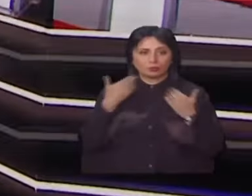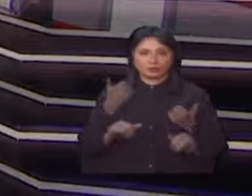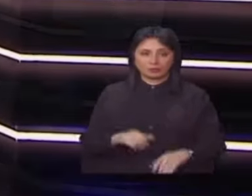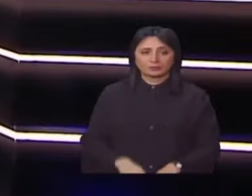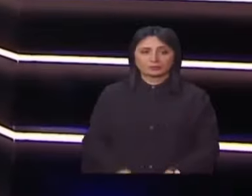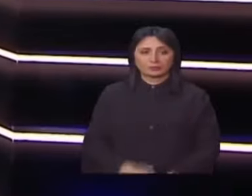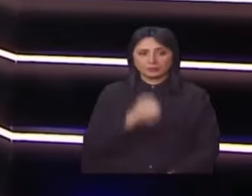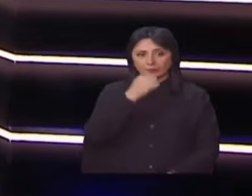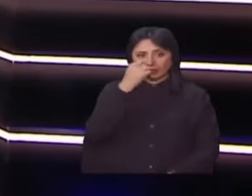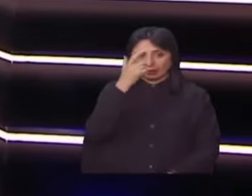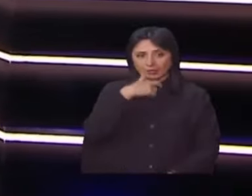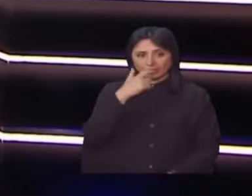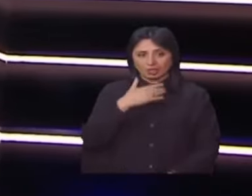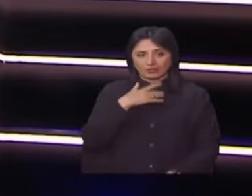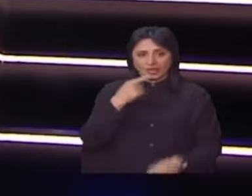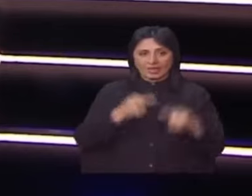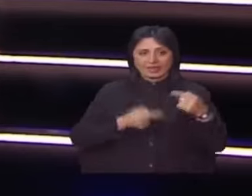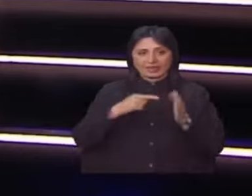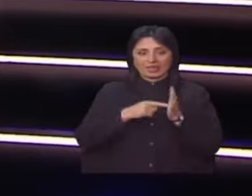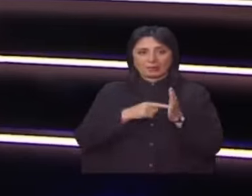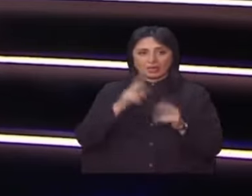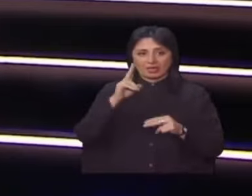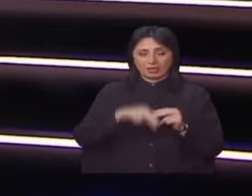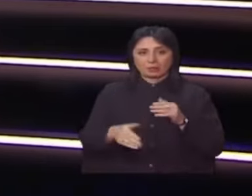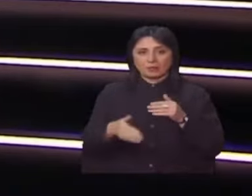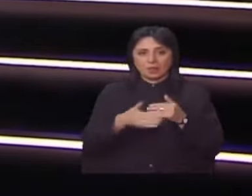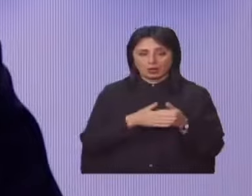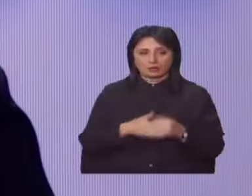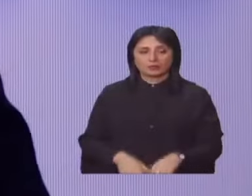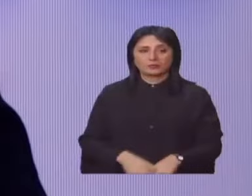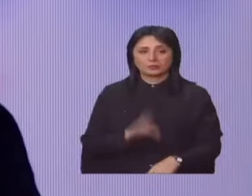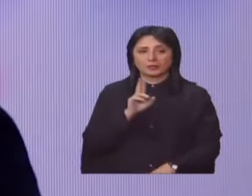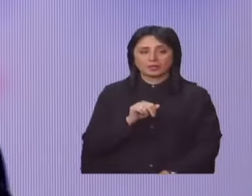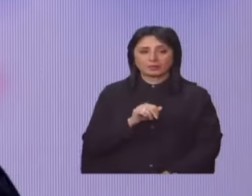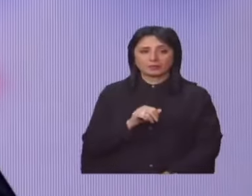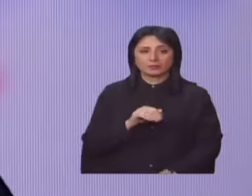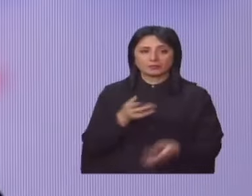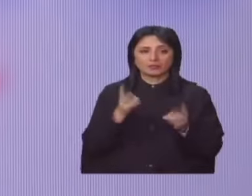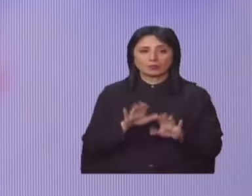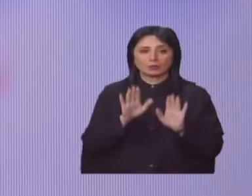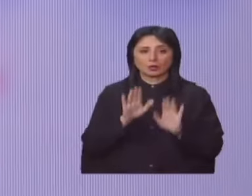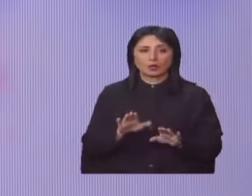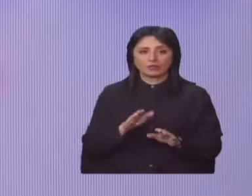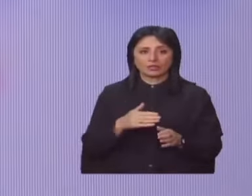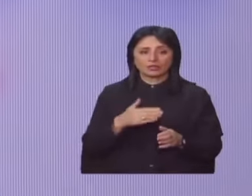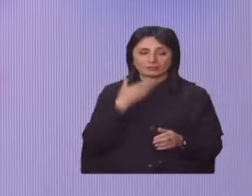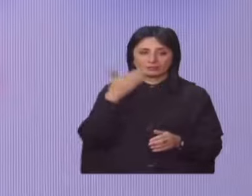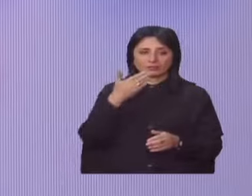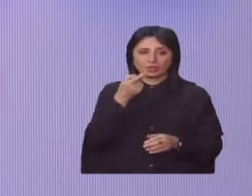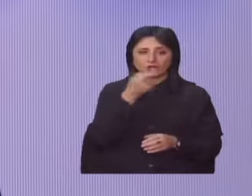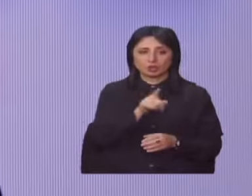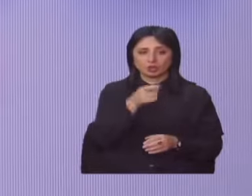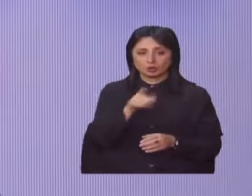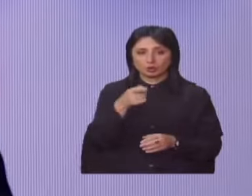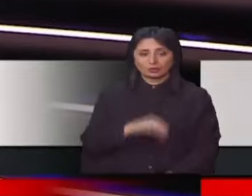გვაქვს. მადლობა ბატონებო, ჩვენი დებატები დასასრულს მიუახლოვდა და რჩება მხოლოდ თქვენი მიმართვისთვის განკუთვნილი